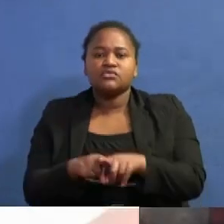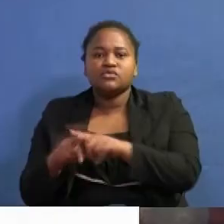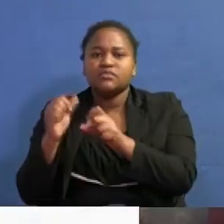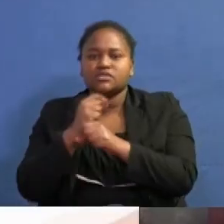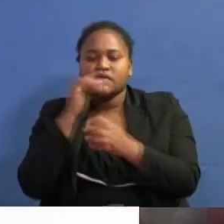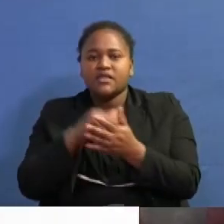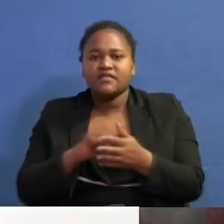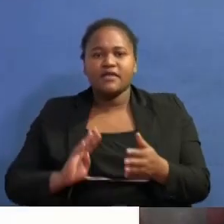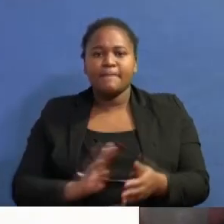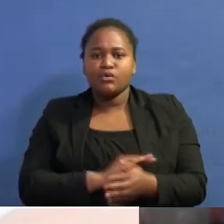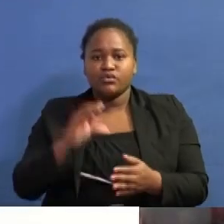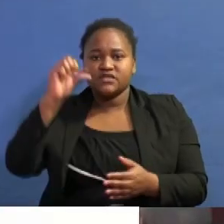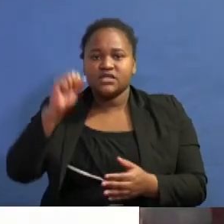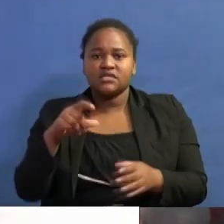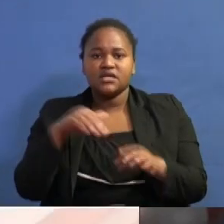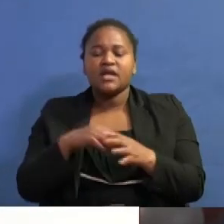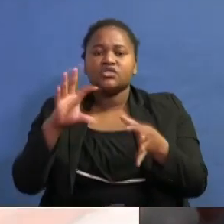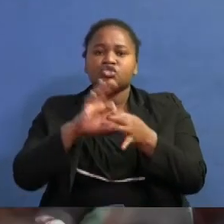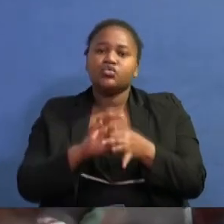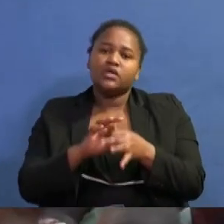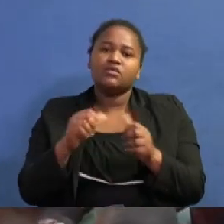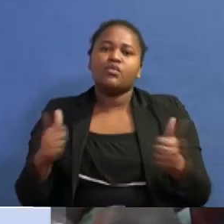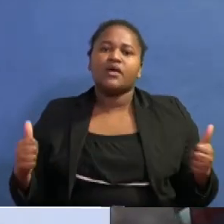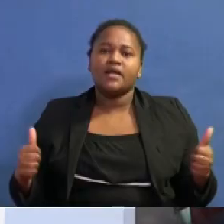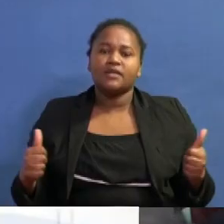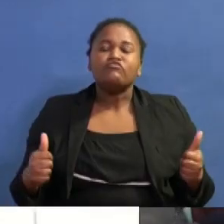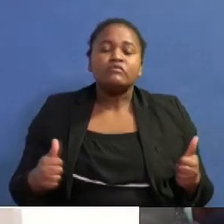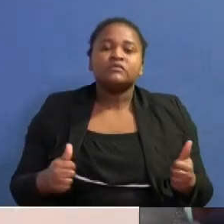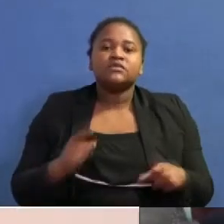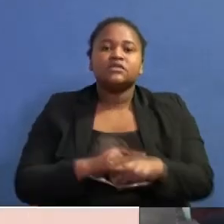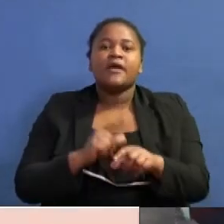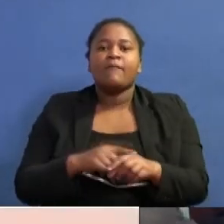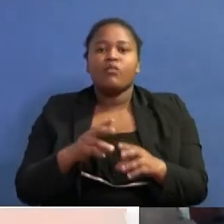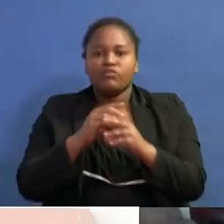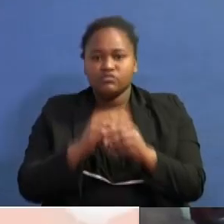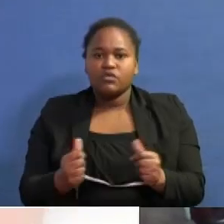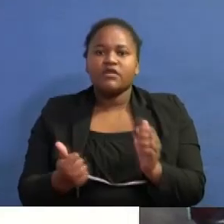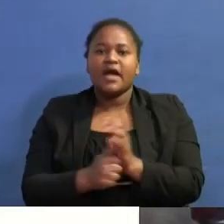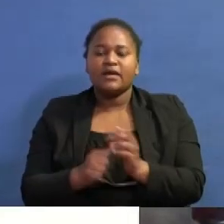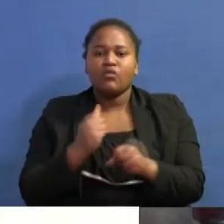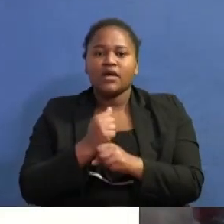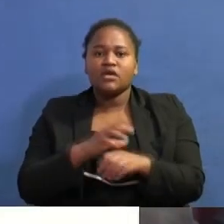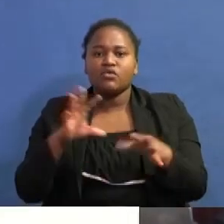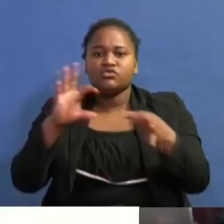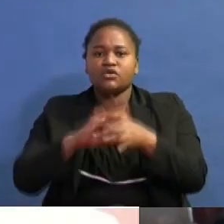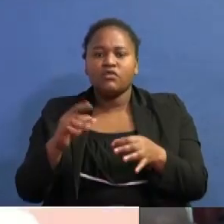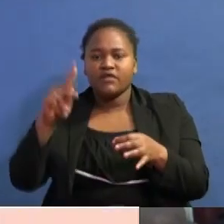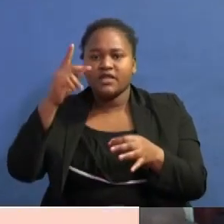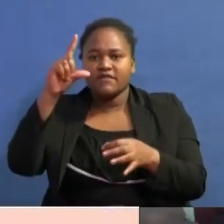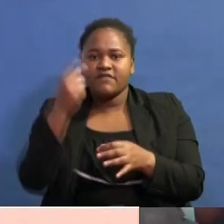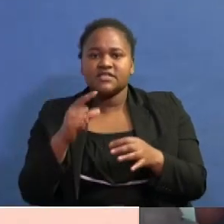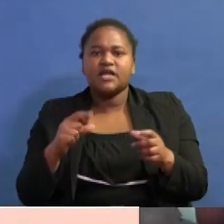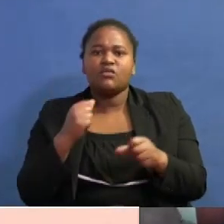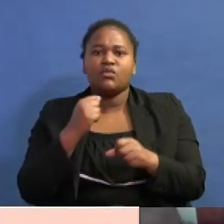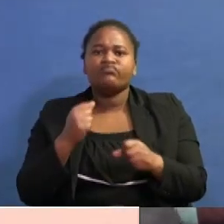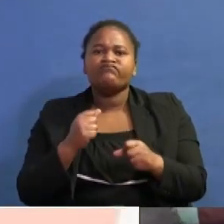ahakikisha baraza lake la mawaziri uungwaji mkono kikamilifu wanapotekeleza ruwaza ya muungano wa Kenya Kwanza na kupambana